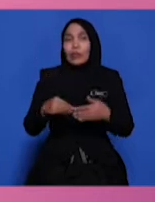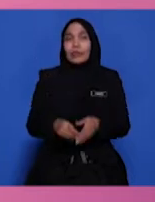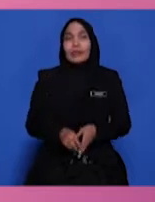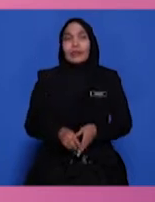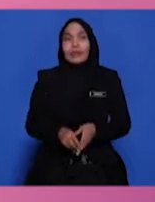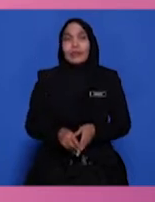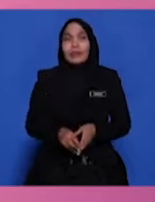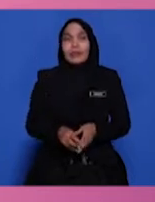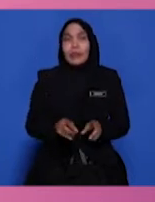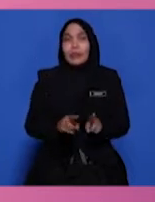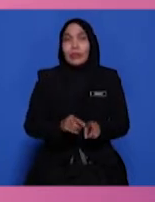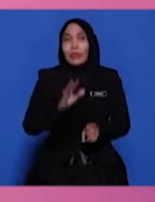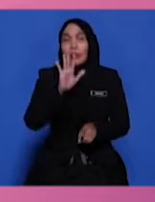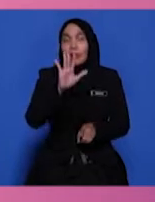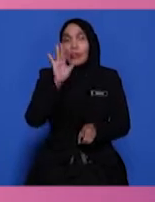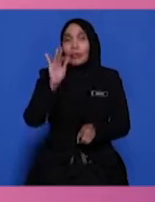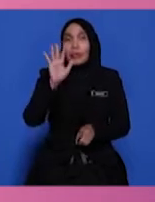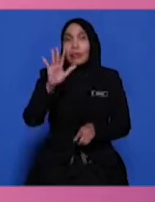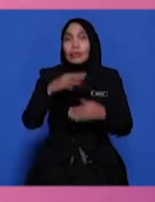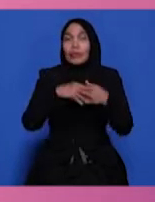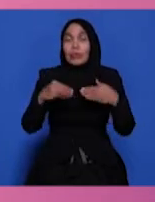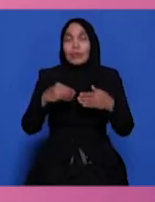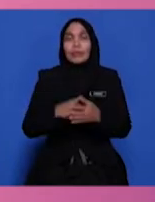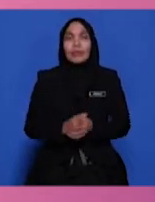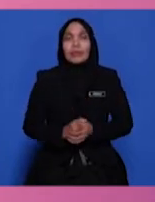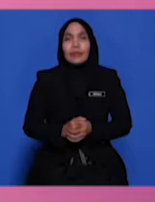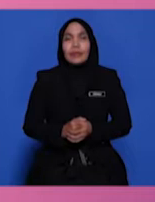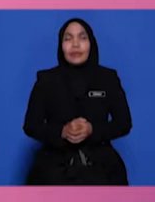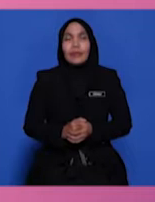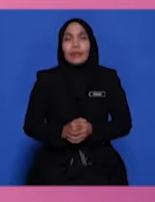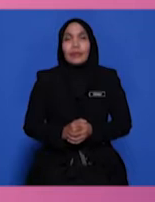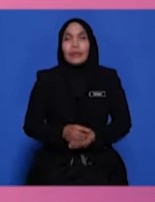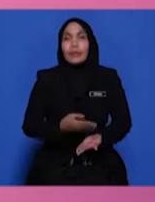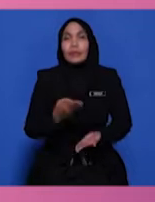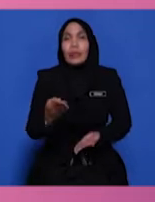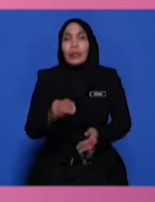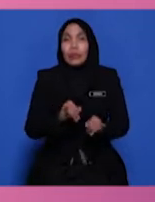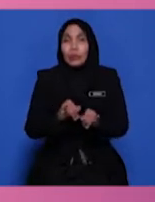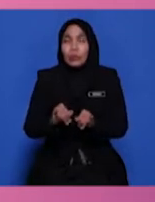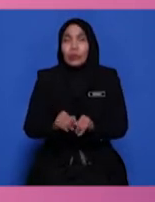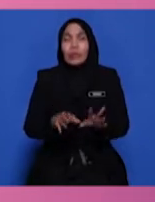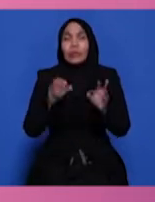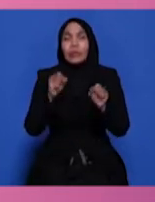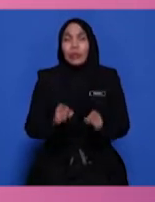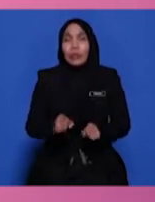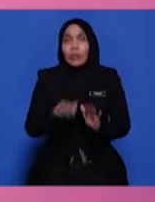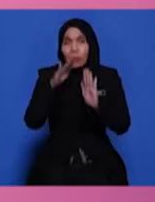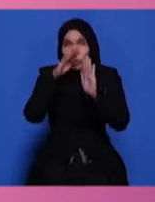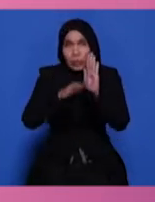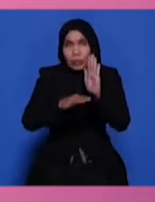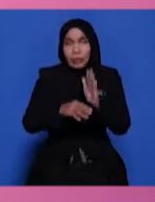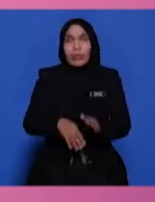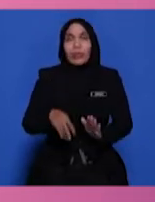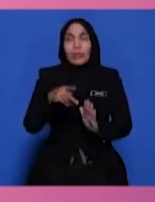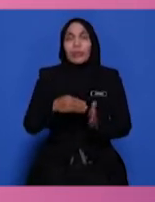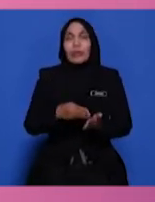RM595. Selain daripada mengurangkan perbelanjaan untuk melancong, beliau juga boleh mengurangkan perbelanjaan